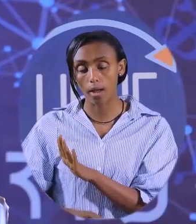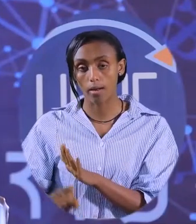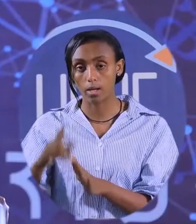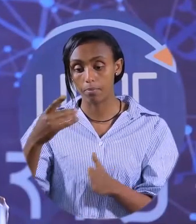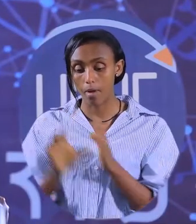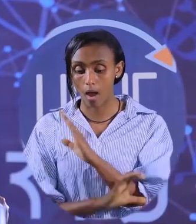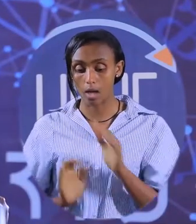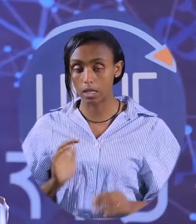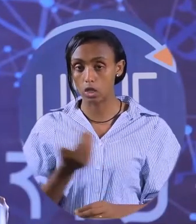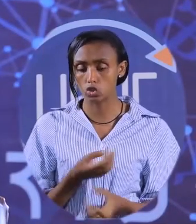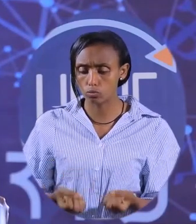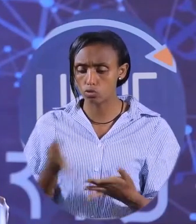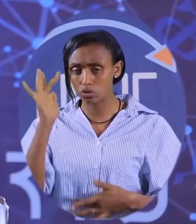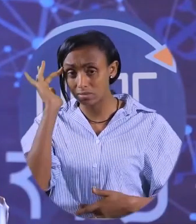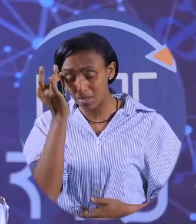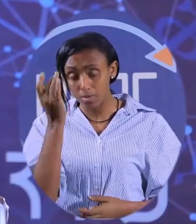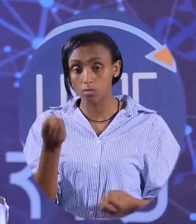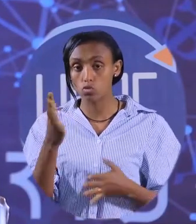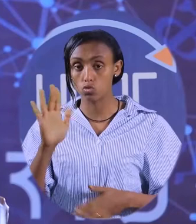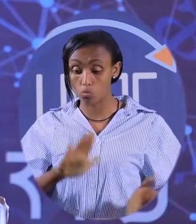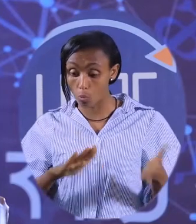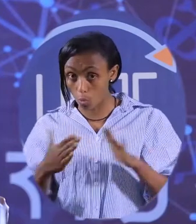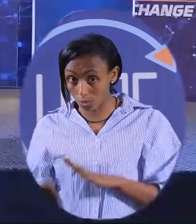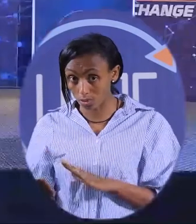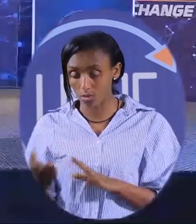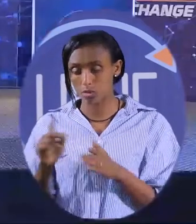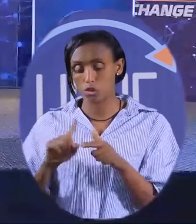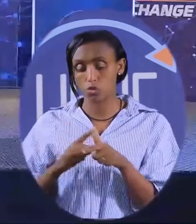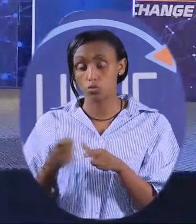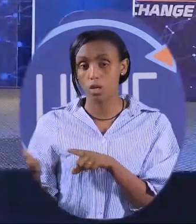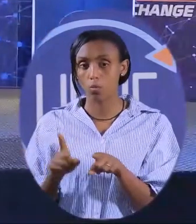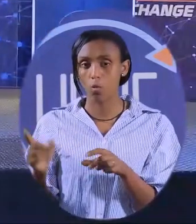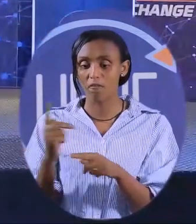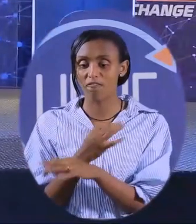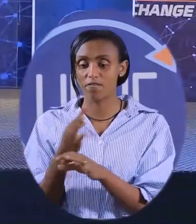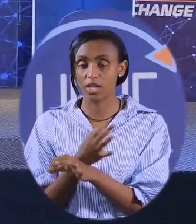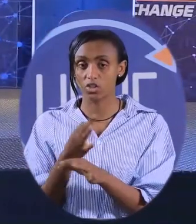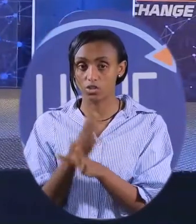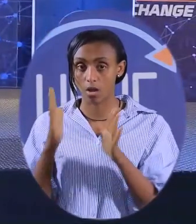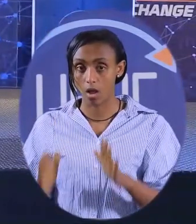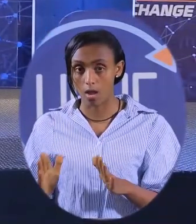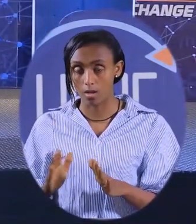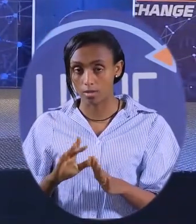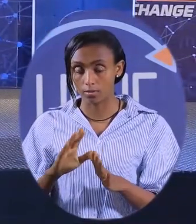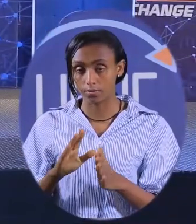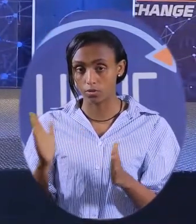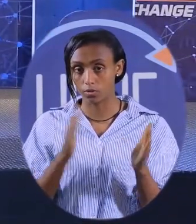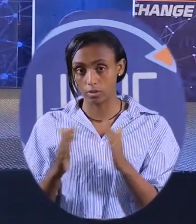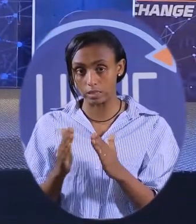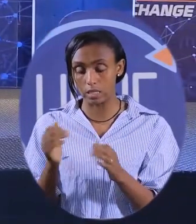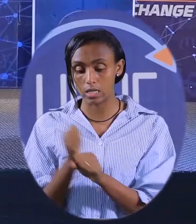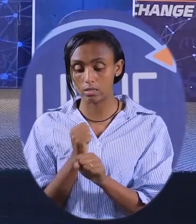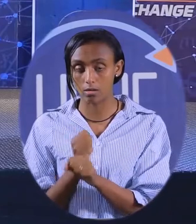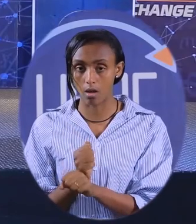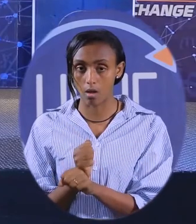በአገራችን ለብዙ ህመም ለብዙ ሞት እንደዚሁም ደግሞ የፈንክሽናል ኢምፔርመንት ምንላቸው አንደኛ